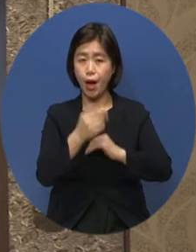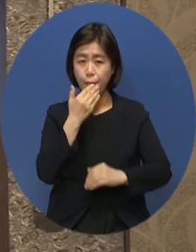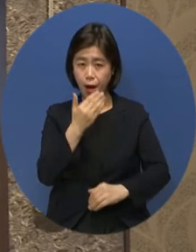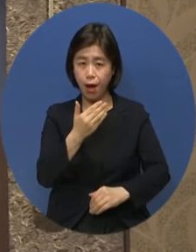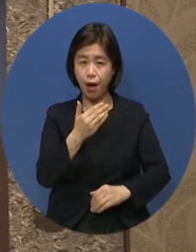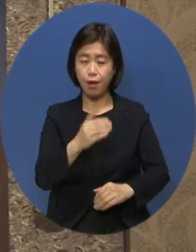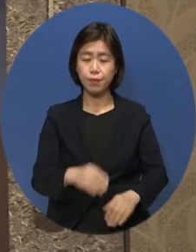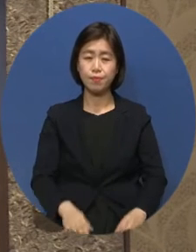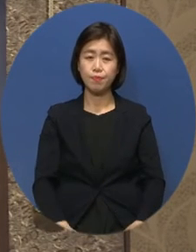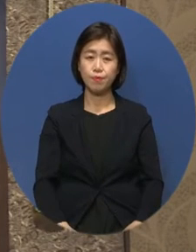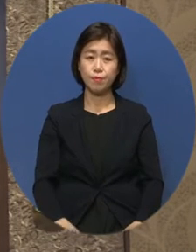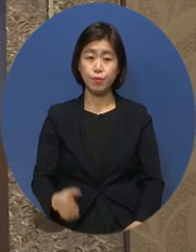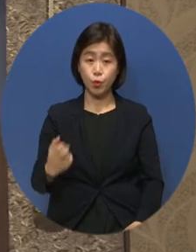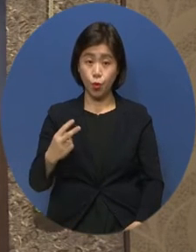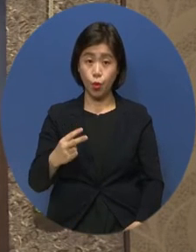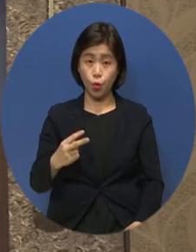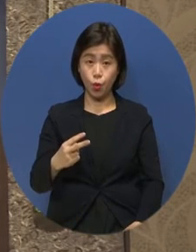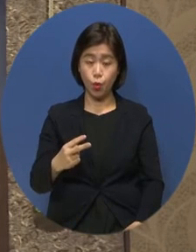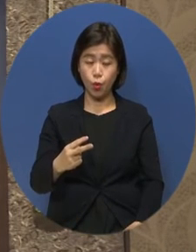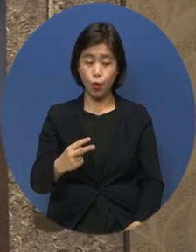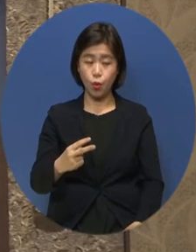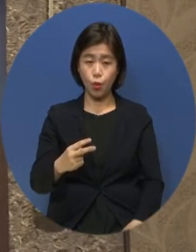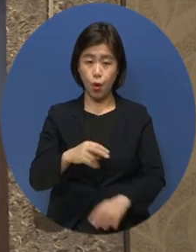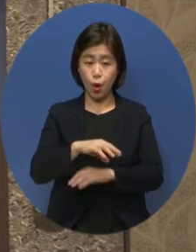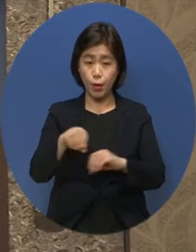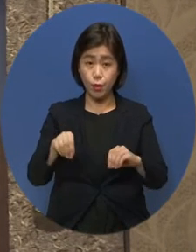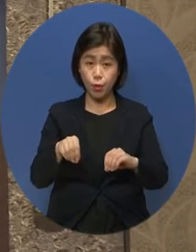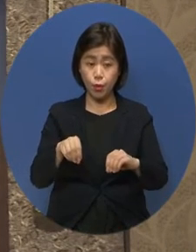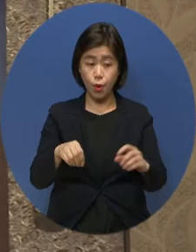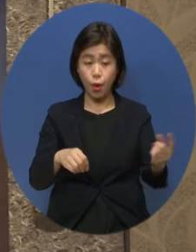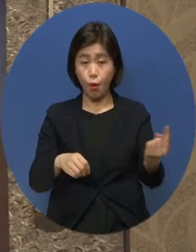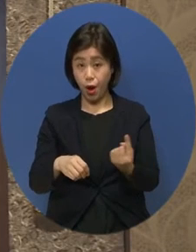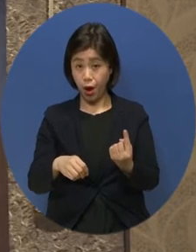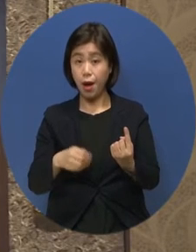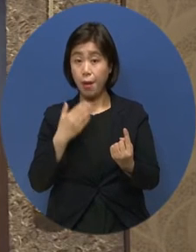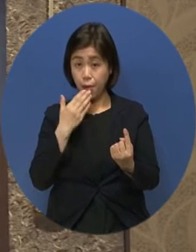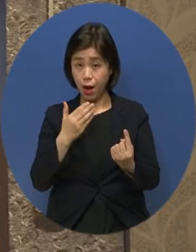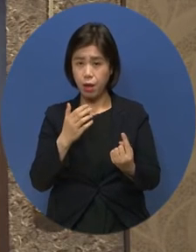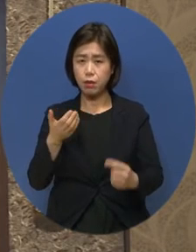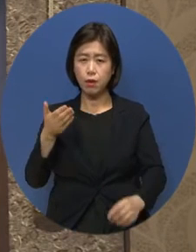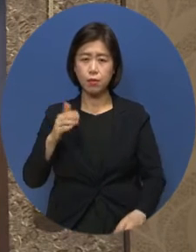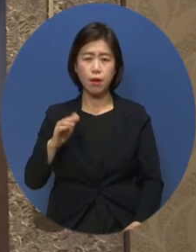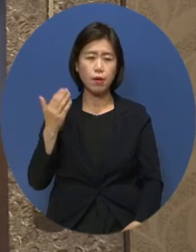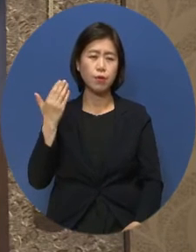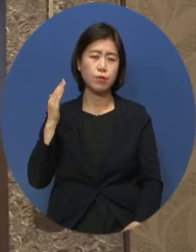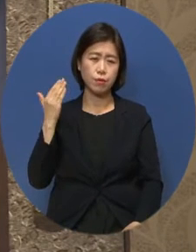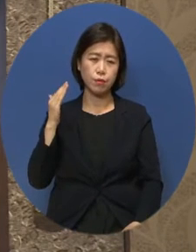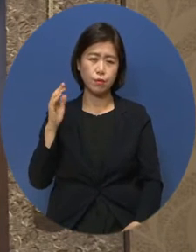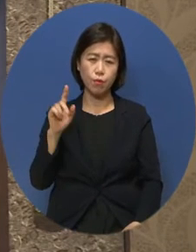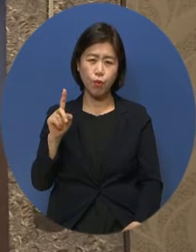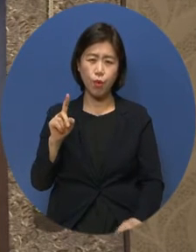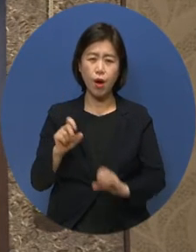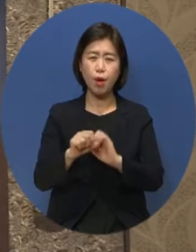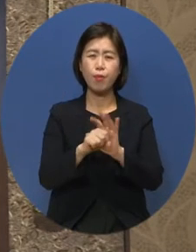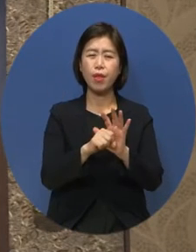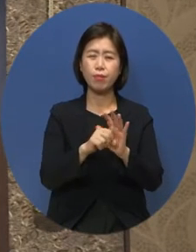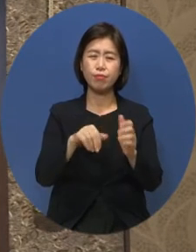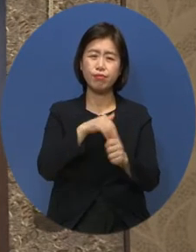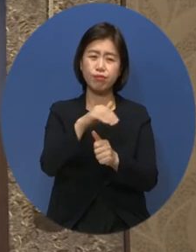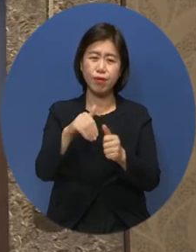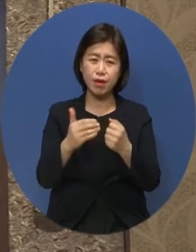기관을 어 직접 또 방문해서 영어 하는 것도 자유로워 지만 요즘 상황은 편대 몇 상황으로 인해서